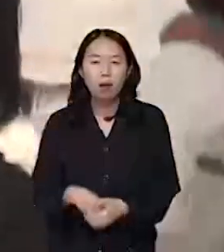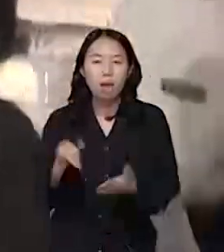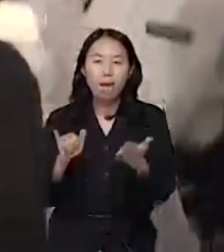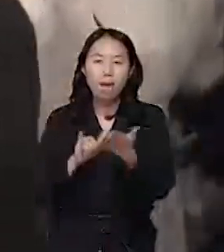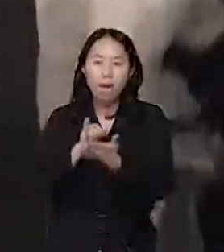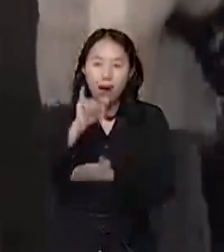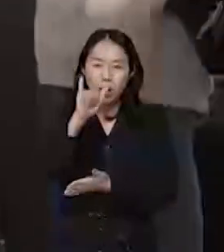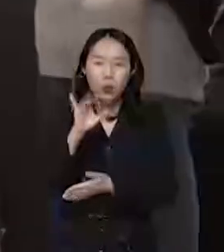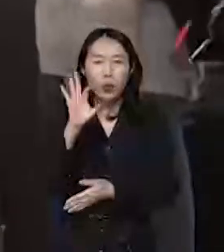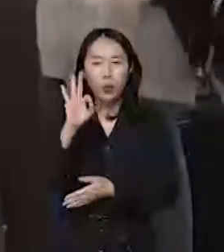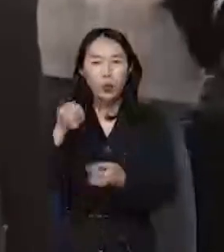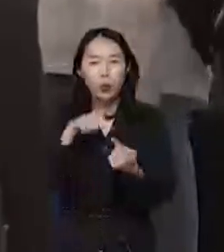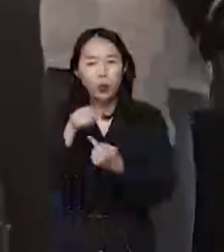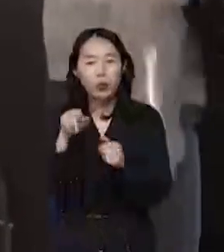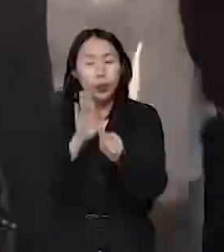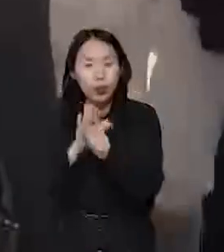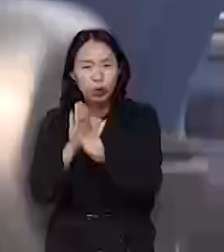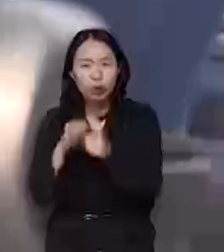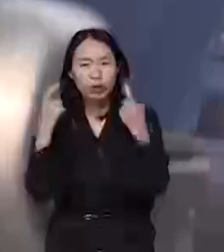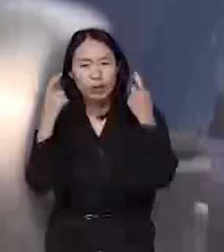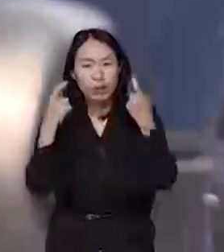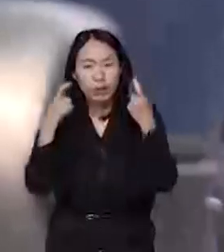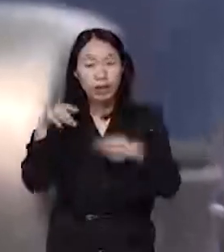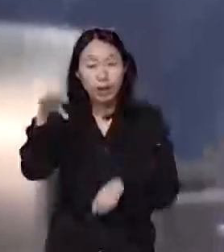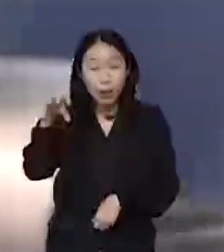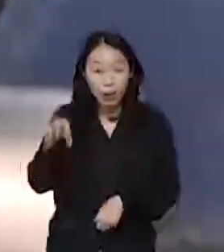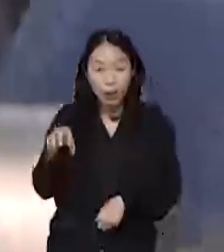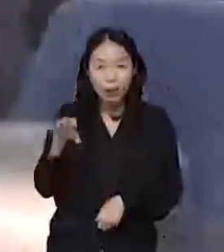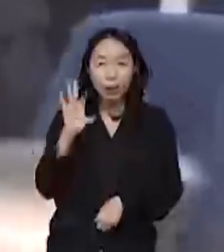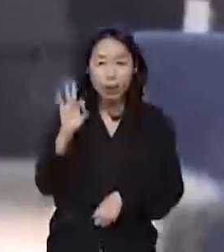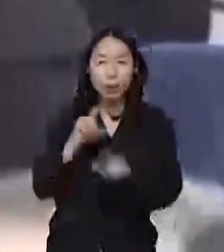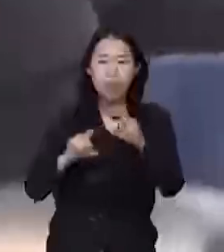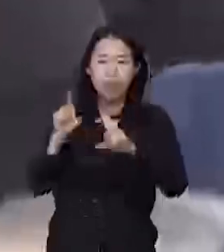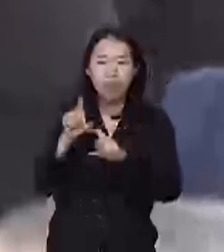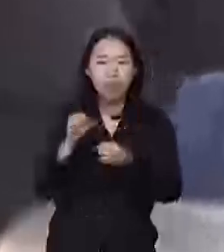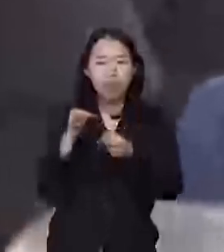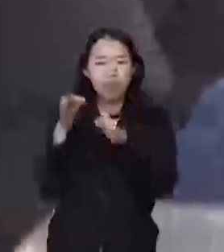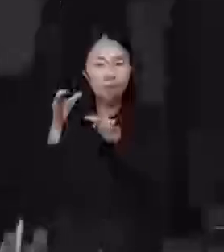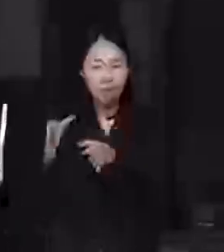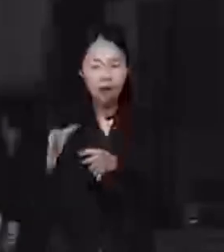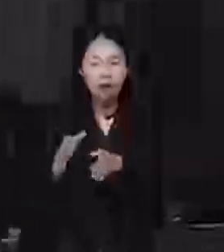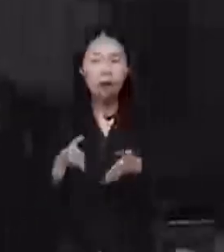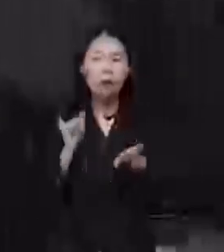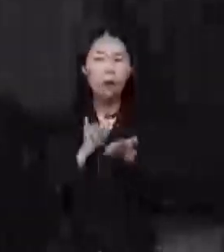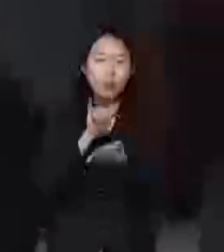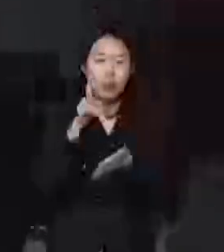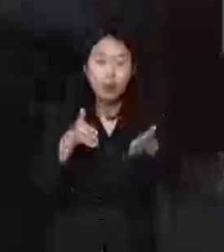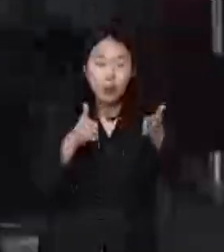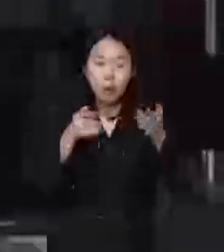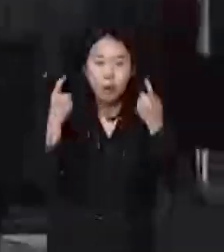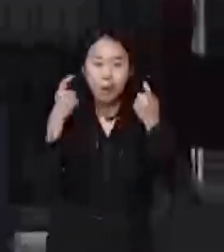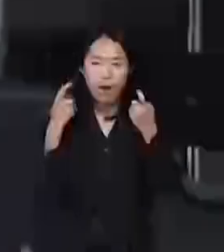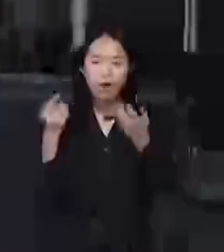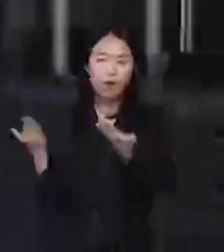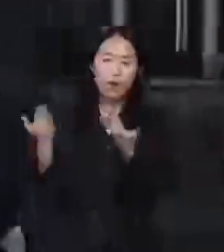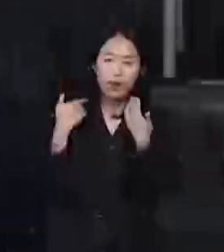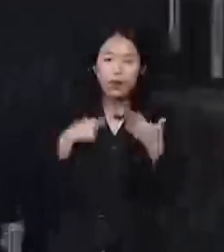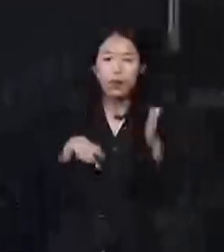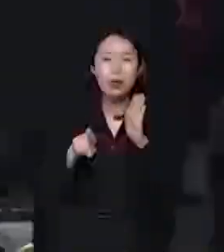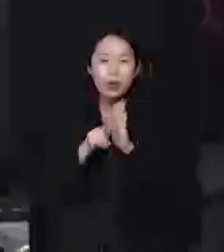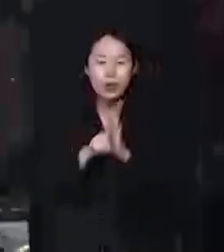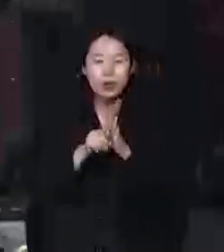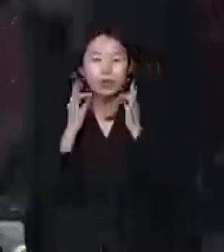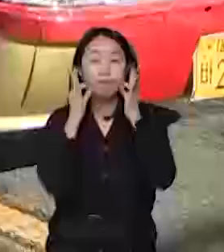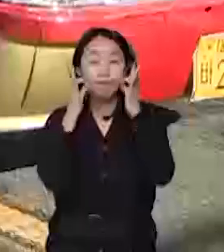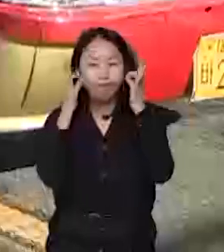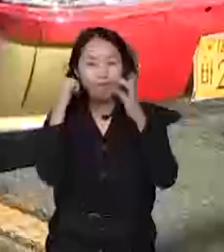항공사에 대한 재정 지원금과 여행사에 대한 인센티브를 대폭 늘려 노선 확보와 관광객 유치를 위한 공격적인